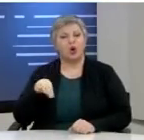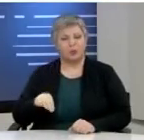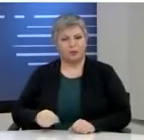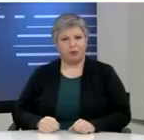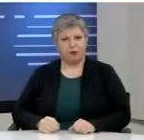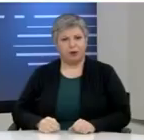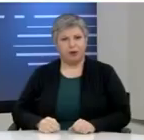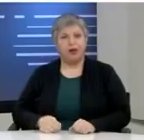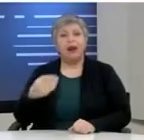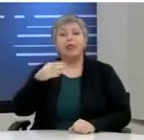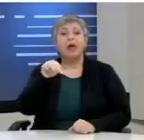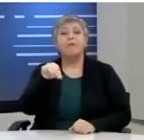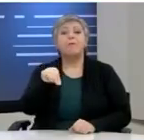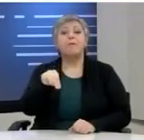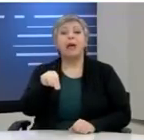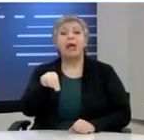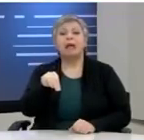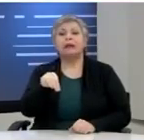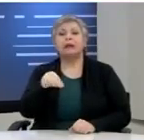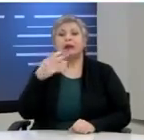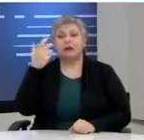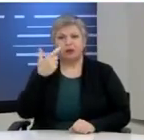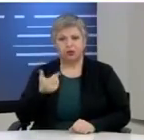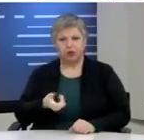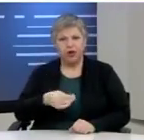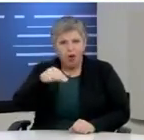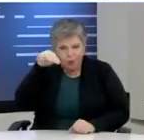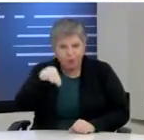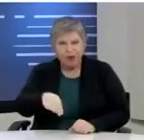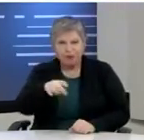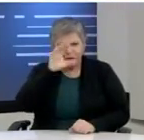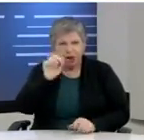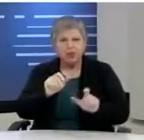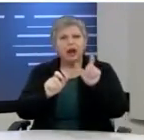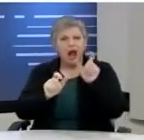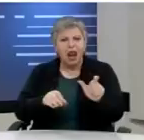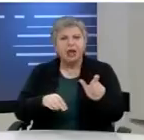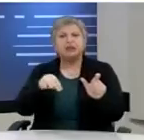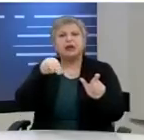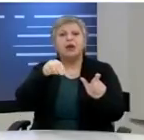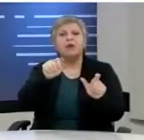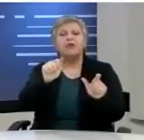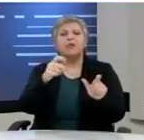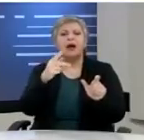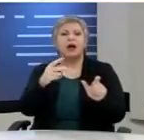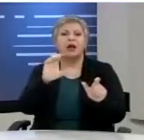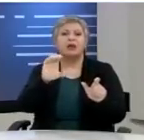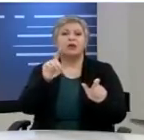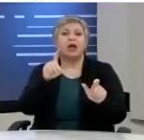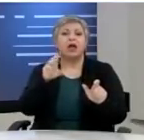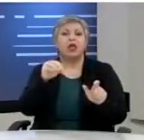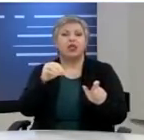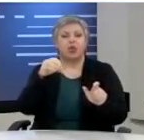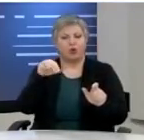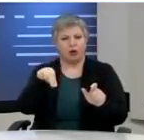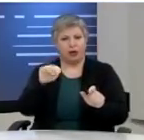Μακεδονία. Και όταν αναφερόμασταν στους ανθρώπους που ζουν εκεί, δεν τους λέγαμε